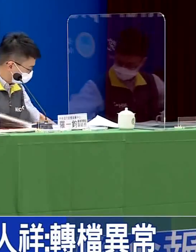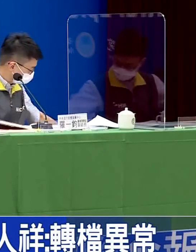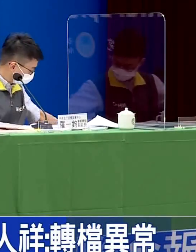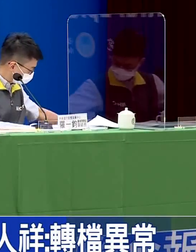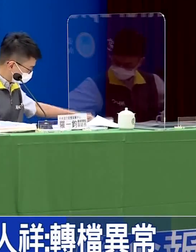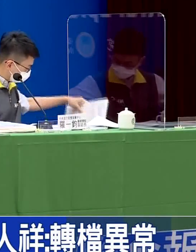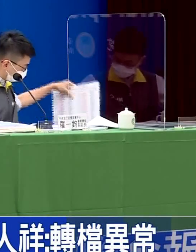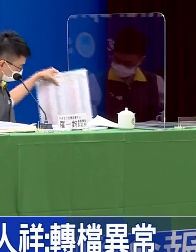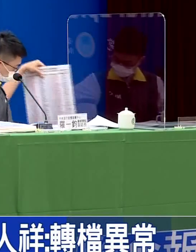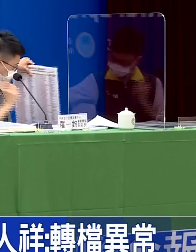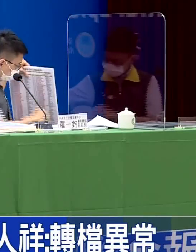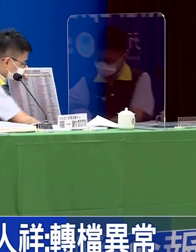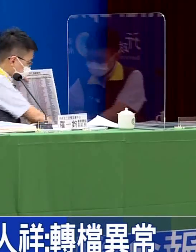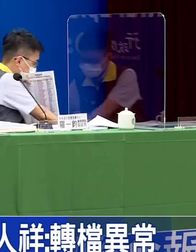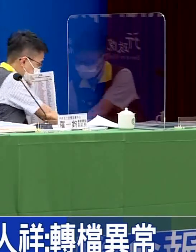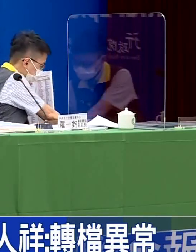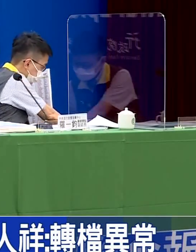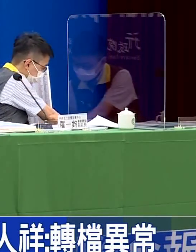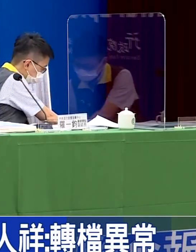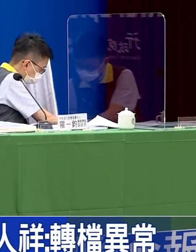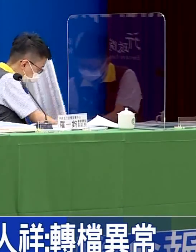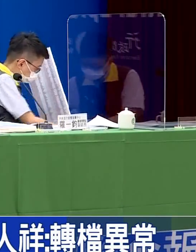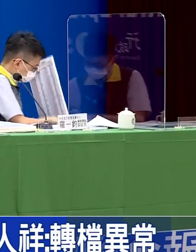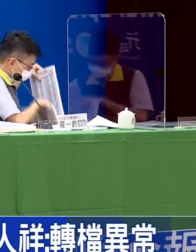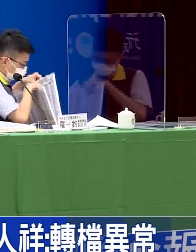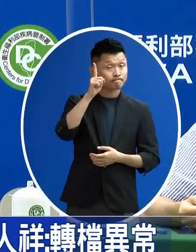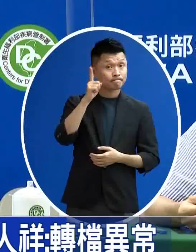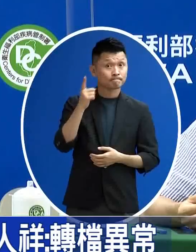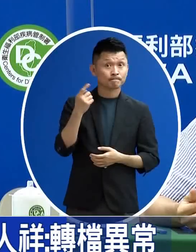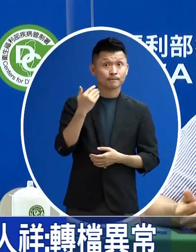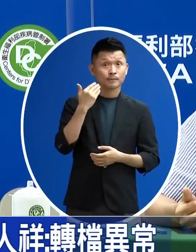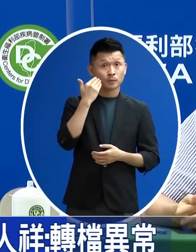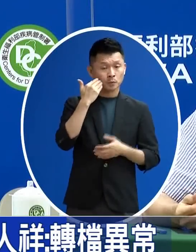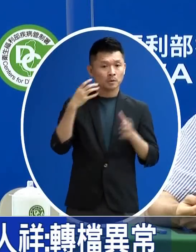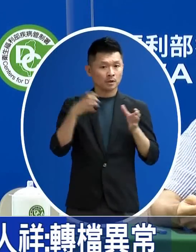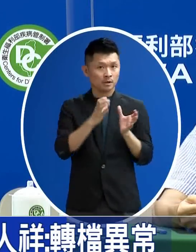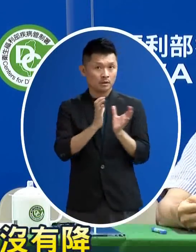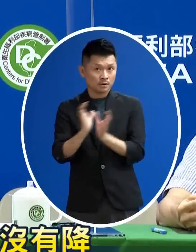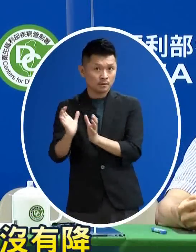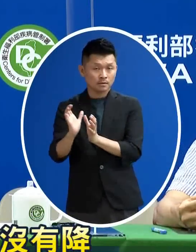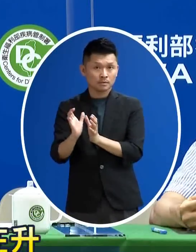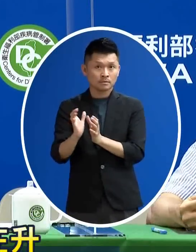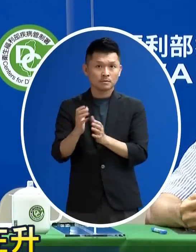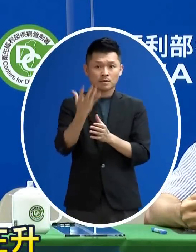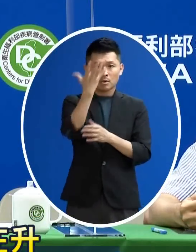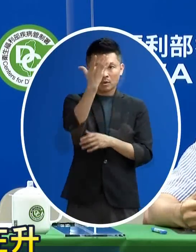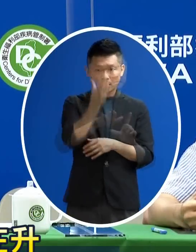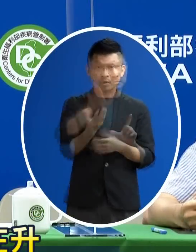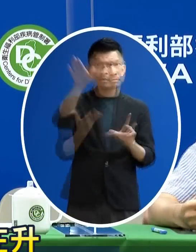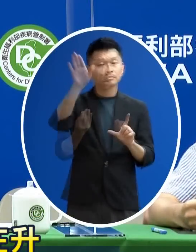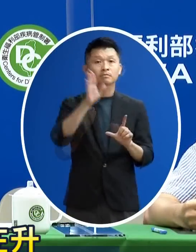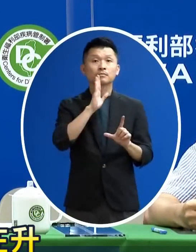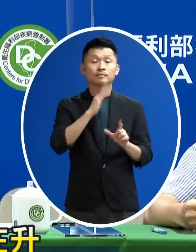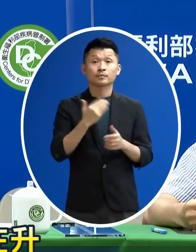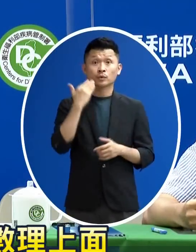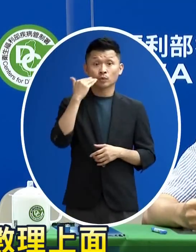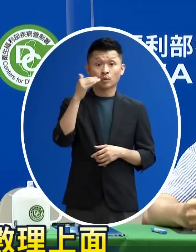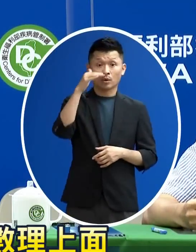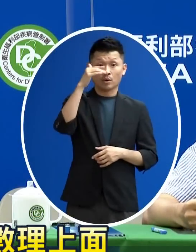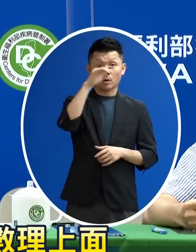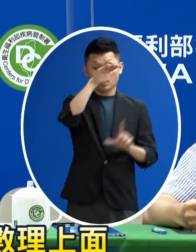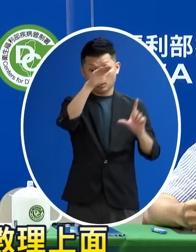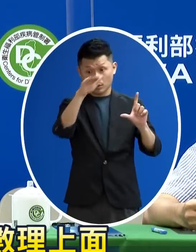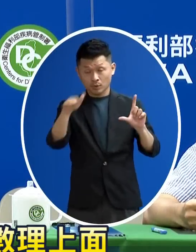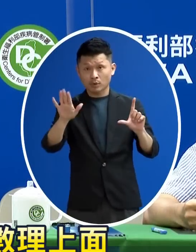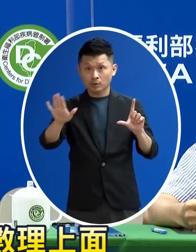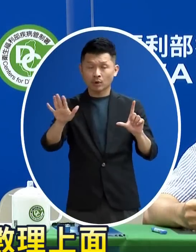确诊数多算了11号上午部分通报的确诊个案。 合理的情况下没有降，就表示它在升了。如果有降，那是一